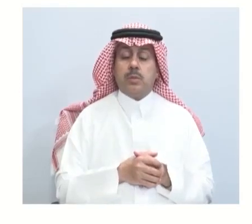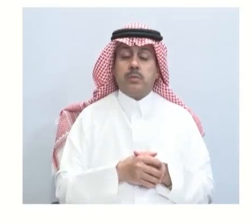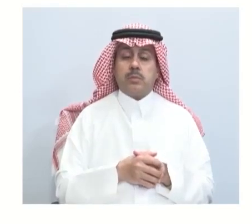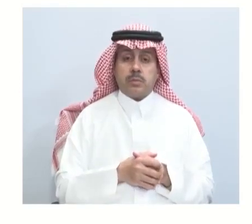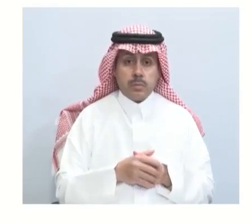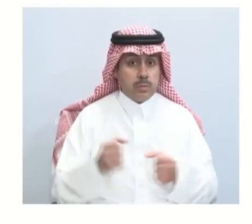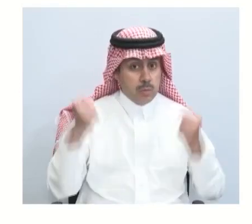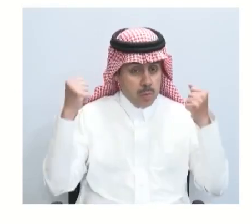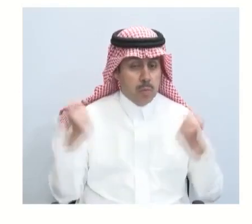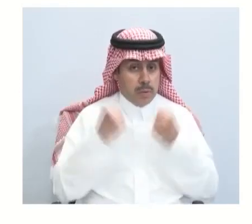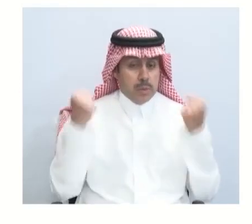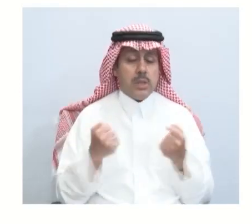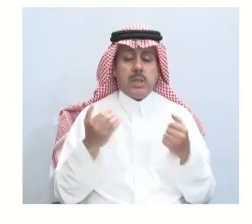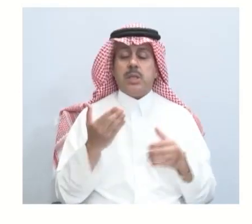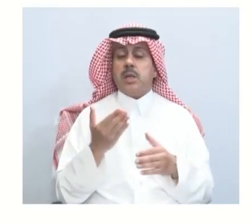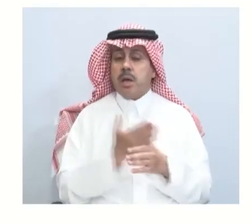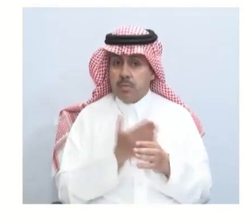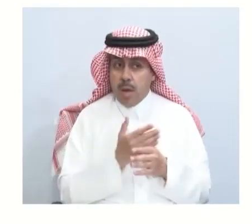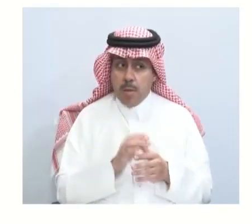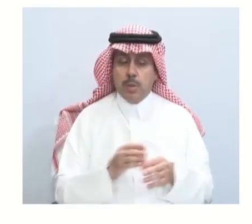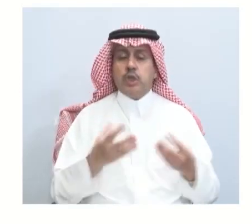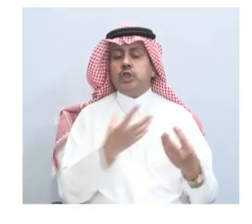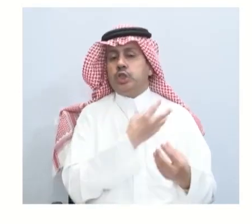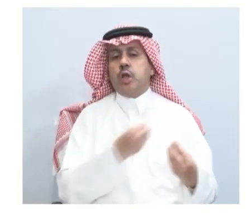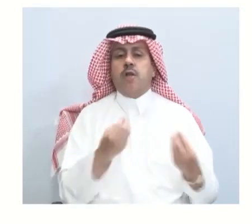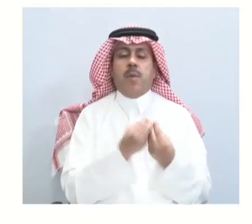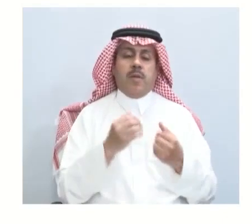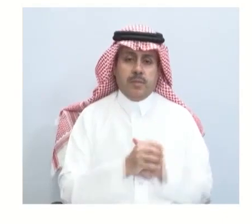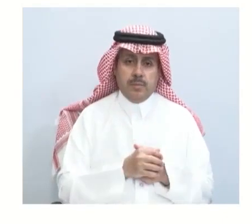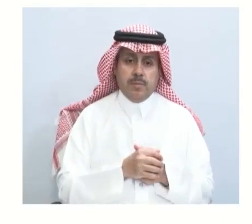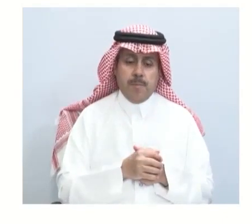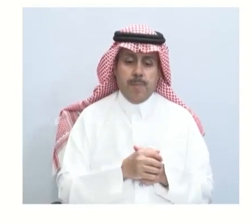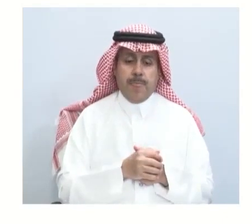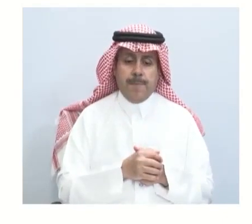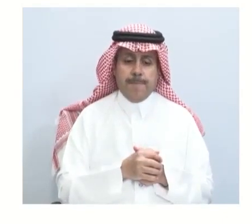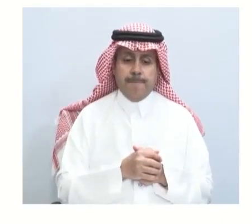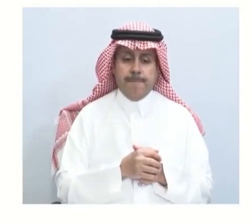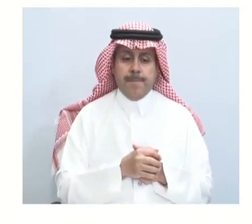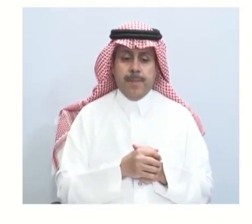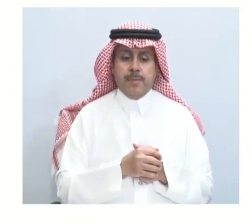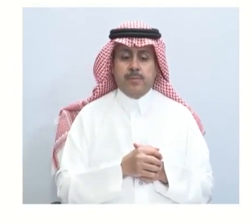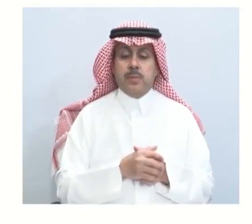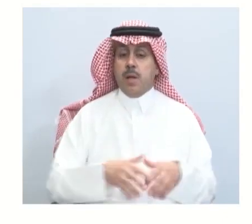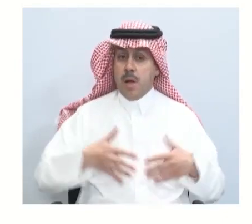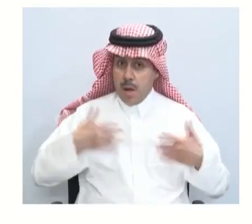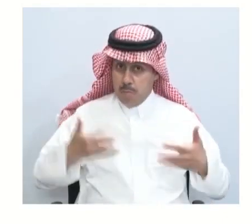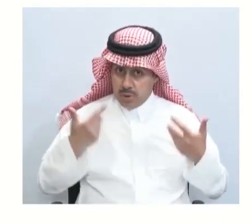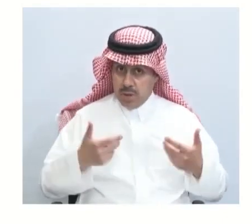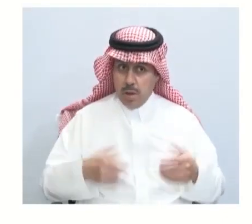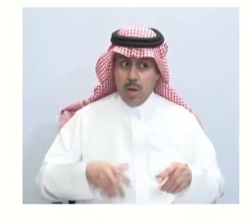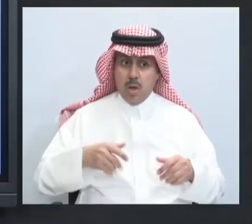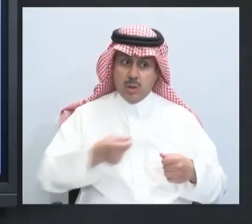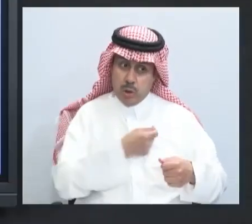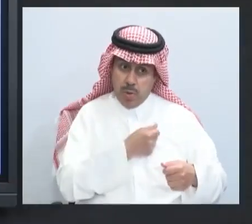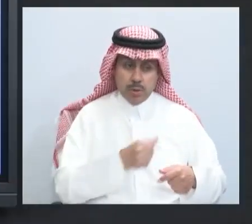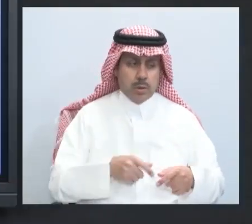عنه او ينهى عن وسائله ك الظنون السيئ والافراط في المزاح ولعب الميسر وغير ذلك نقول هذه الامور محرمه لان في